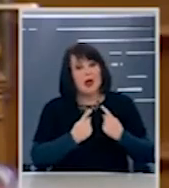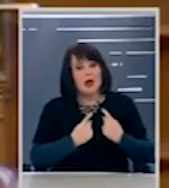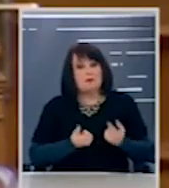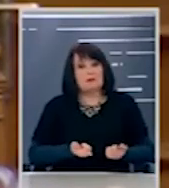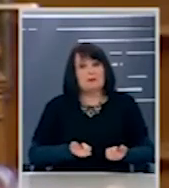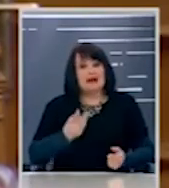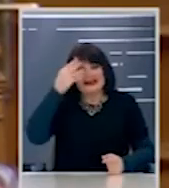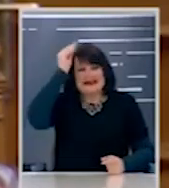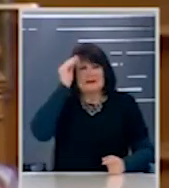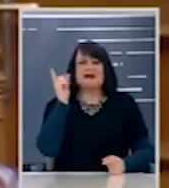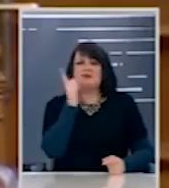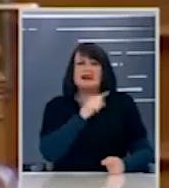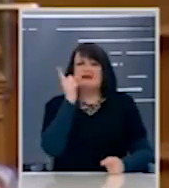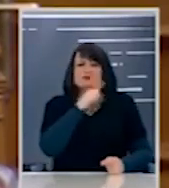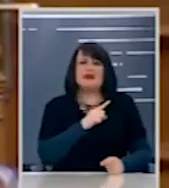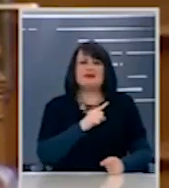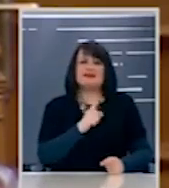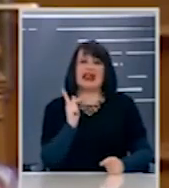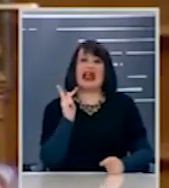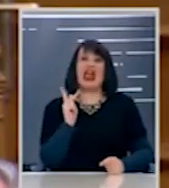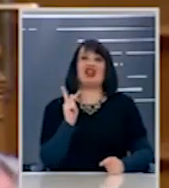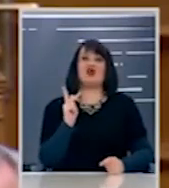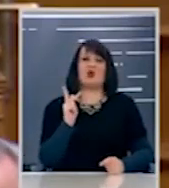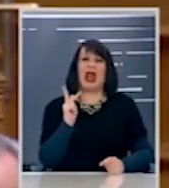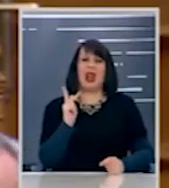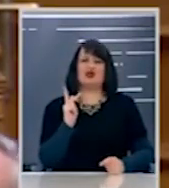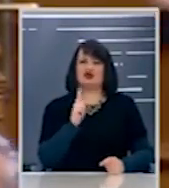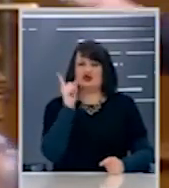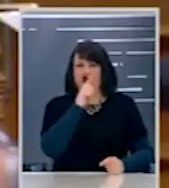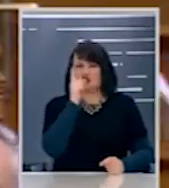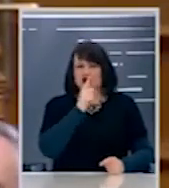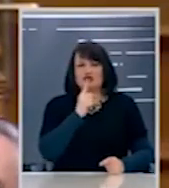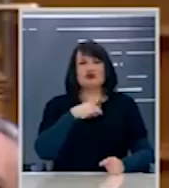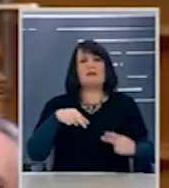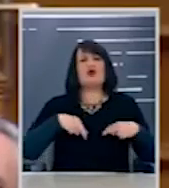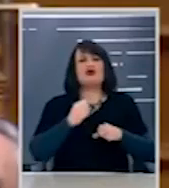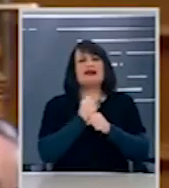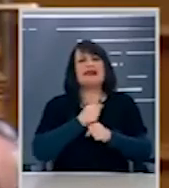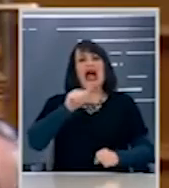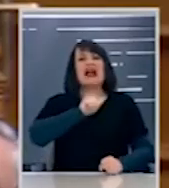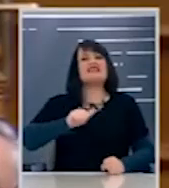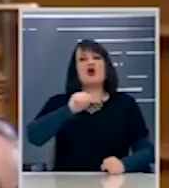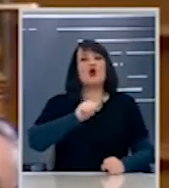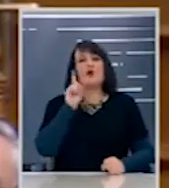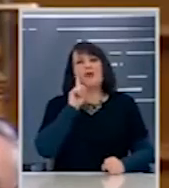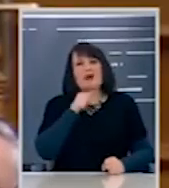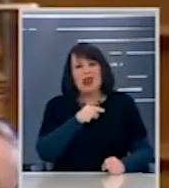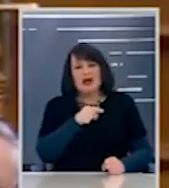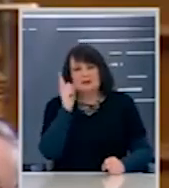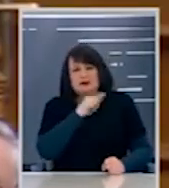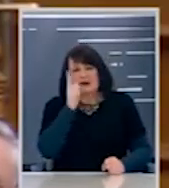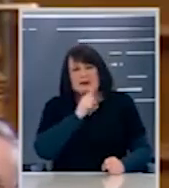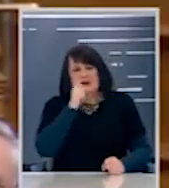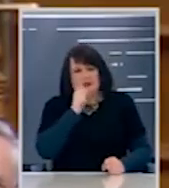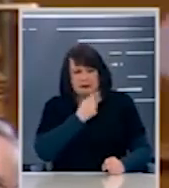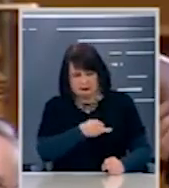ο Τσίπρας είναι ψεύτης. Και ο Κατρούγκαλος μεγάλος ψεύτης και η Αξιόγλου επίσης ψεύτρα. Γιατί? Γιατί